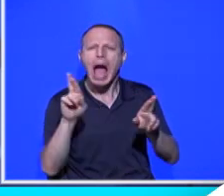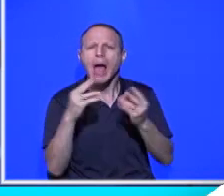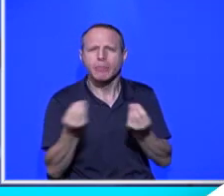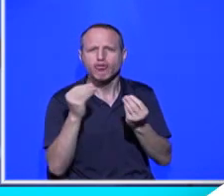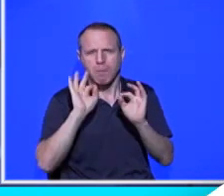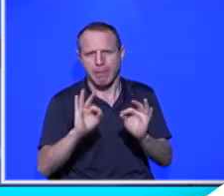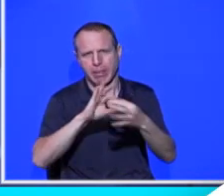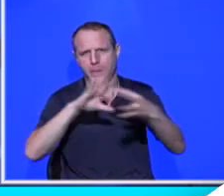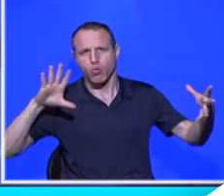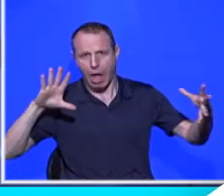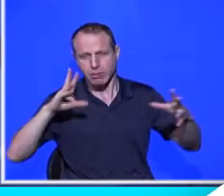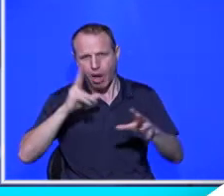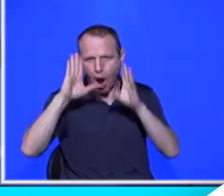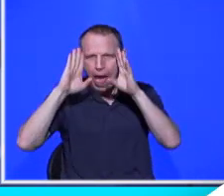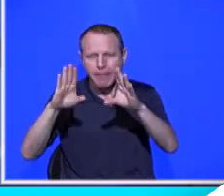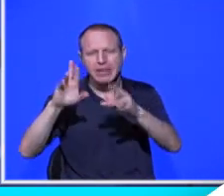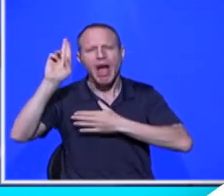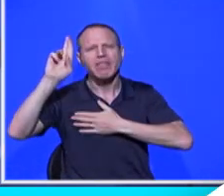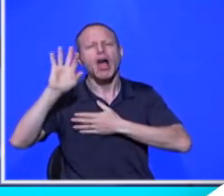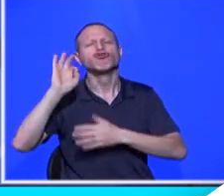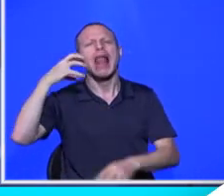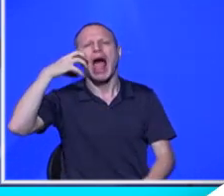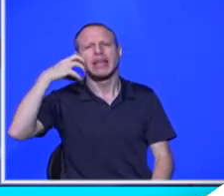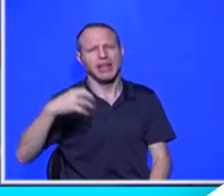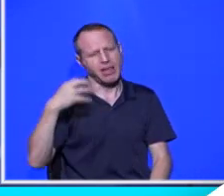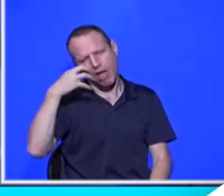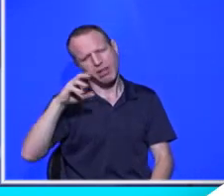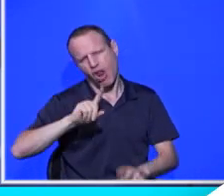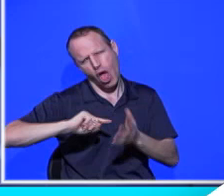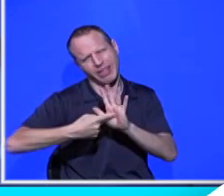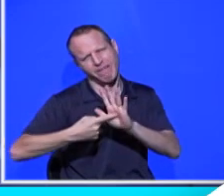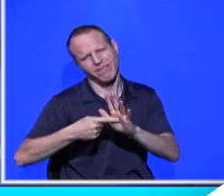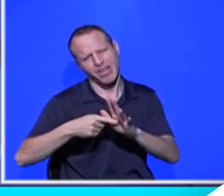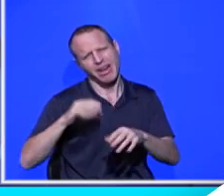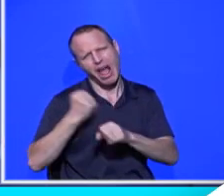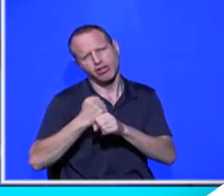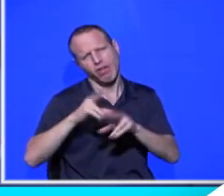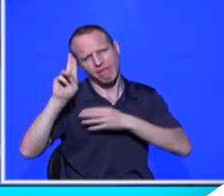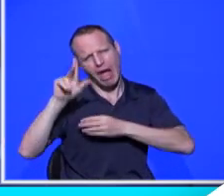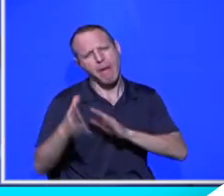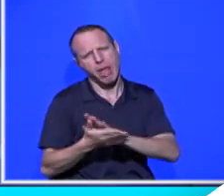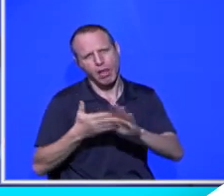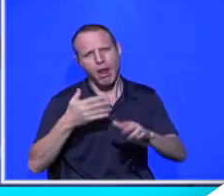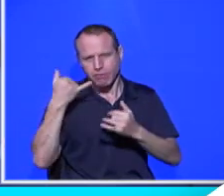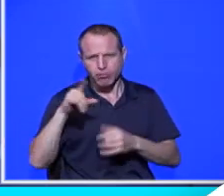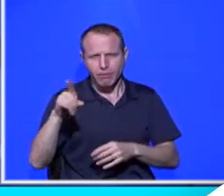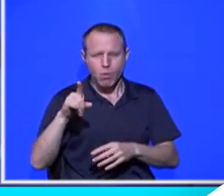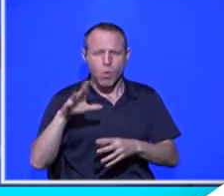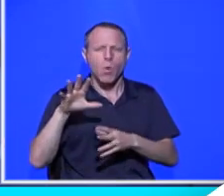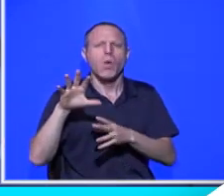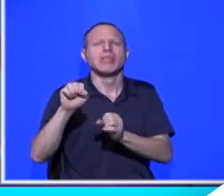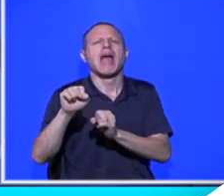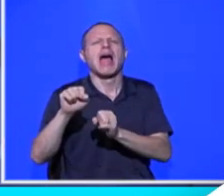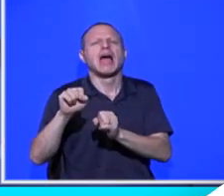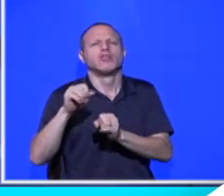באמת מנותק יכול להאמין להבטחה של ארי דרי. ארי דרי לא התכוון לקיים את ההבטחה הזו מלכתחילה, ועכשיו הוא נאחס, תשמעו, הוא מדקלם